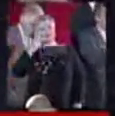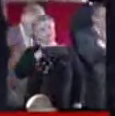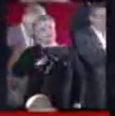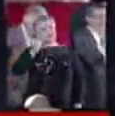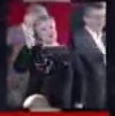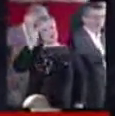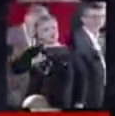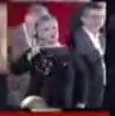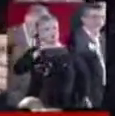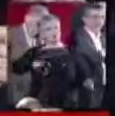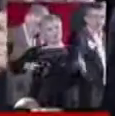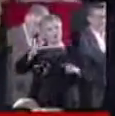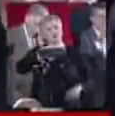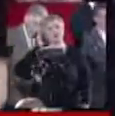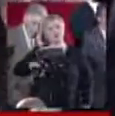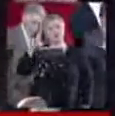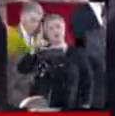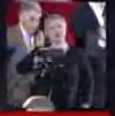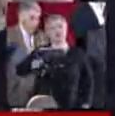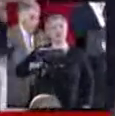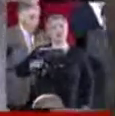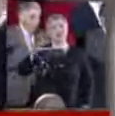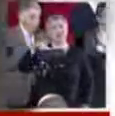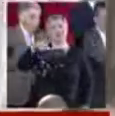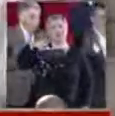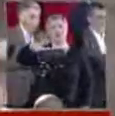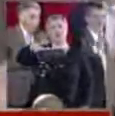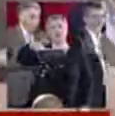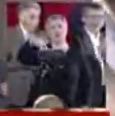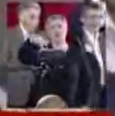πλουμπίδη σε ευχαριστούμε δημήτρη που είσαι μαζί